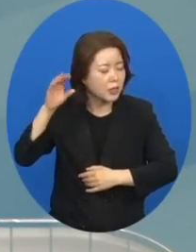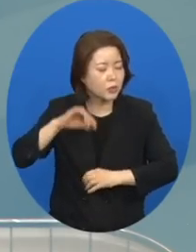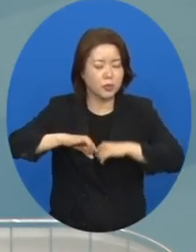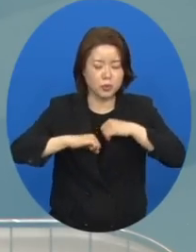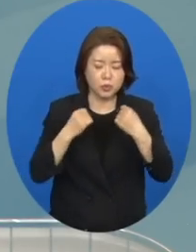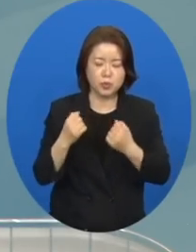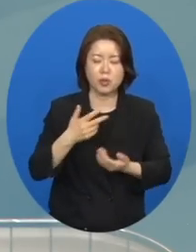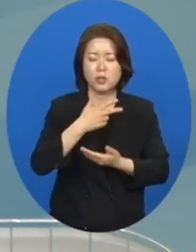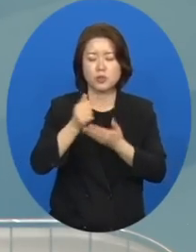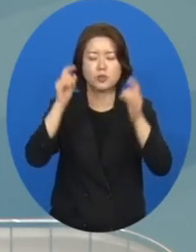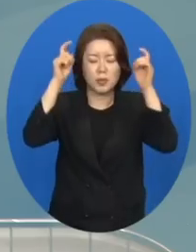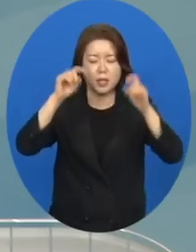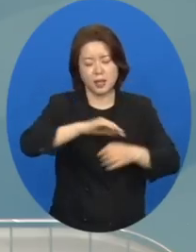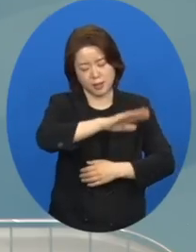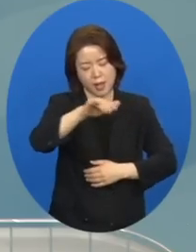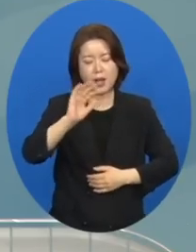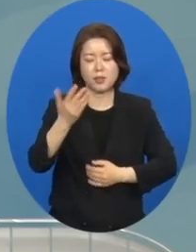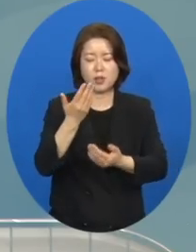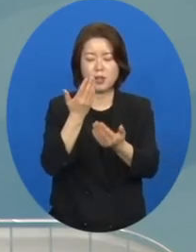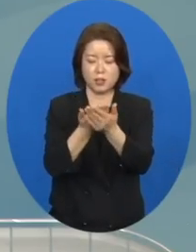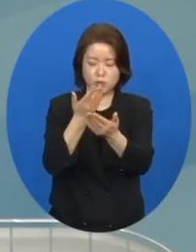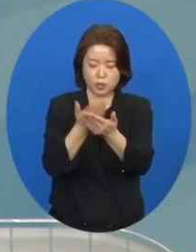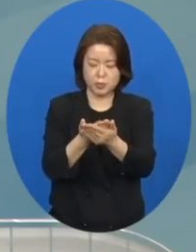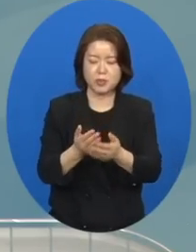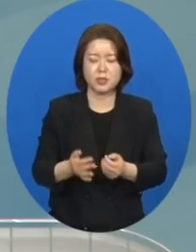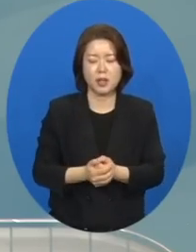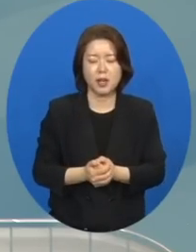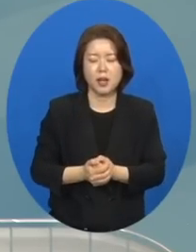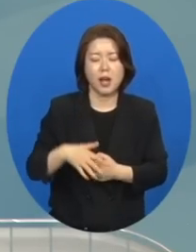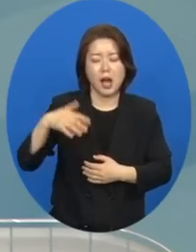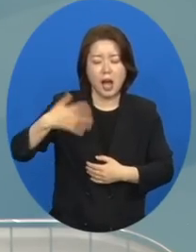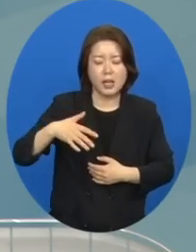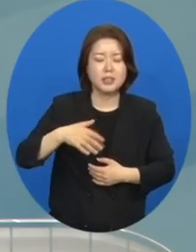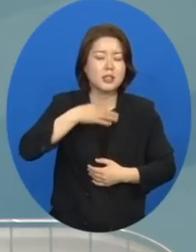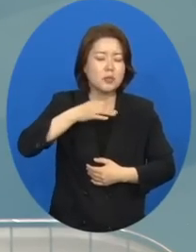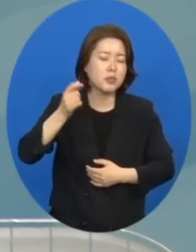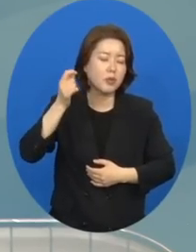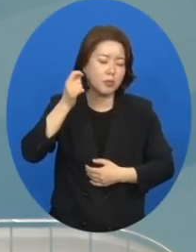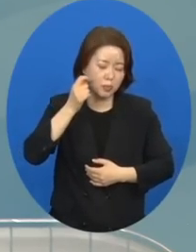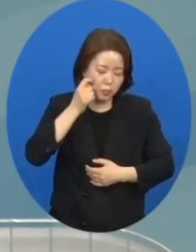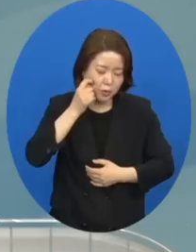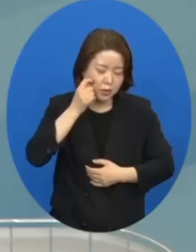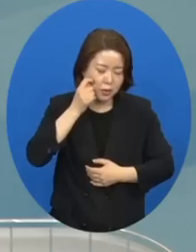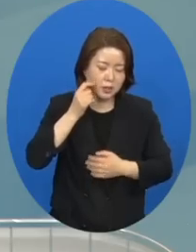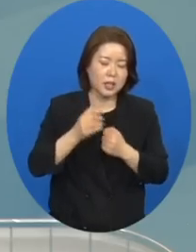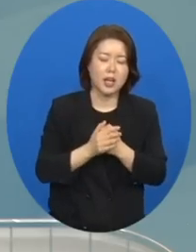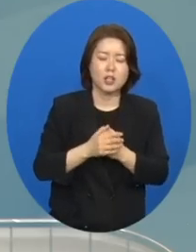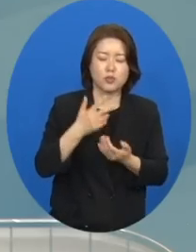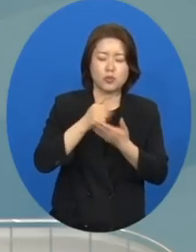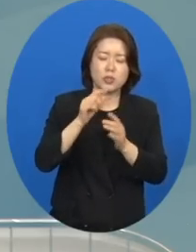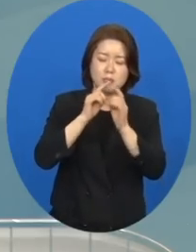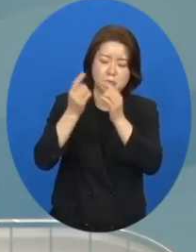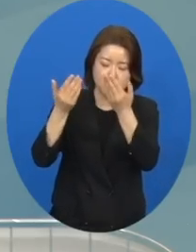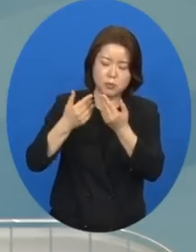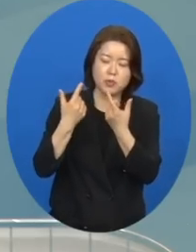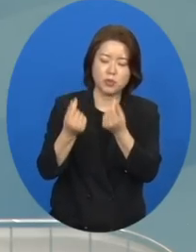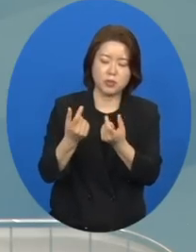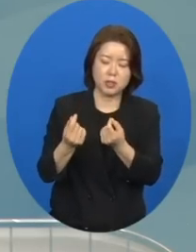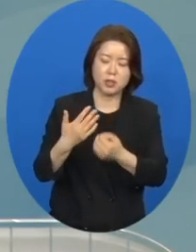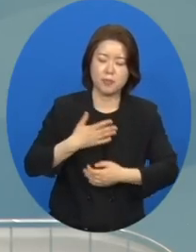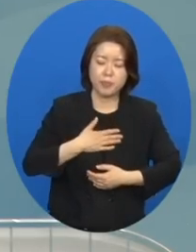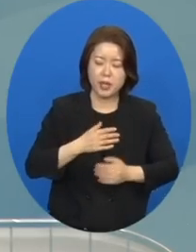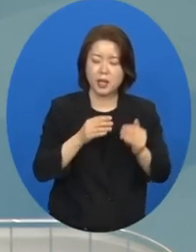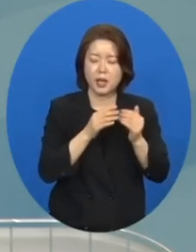주에 양들이 다 되게 하여 출시 없어서 아 제출 영성을 듣지 못하는 자가 있습니까 주께서 말씀하신 것처럼 내가